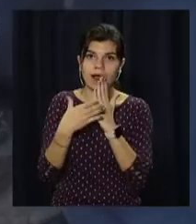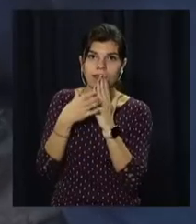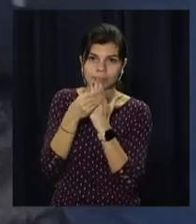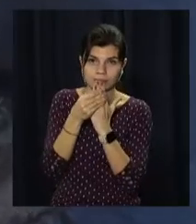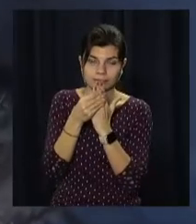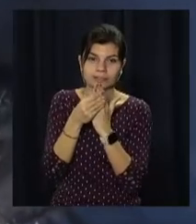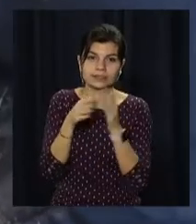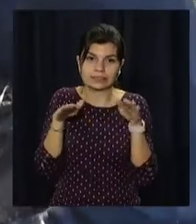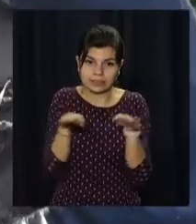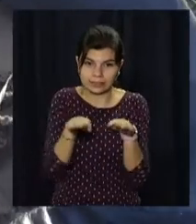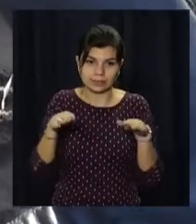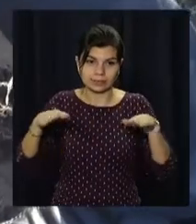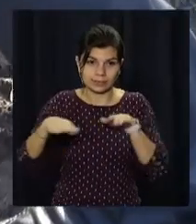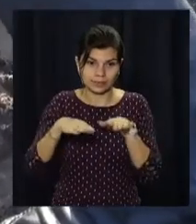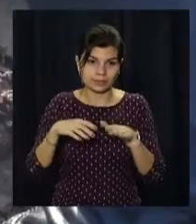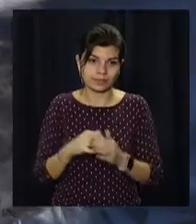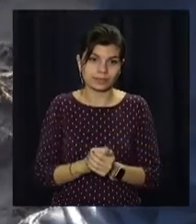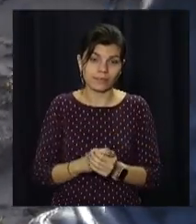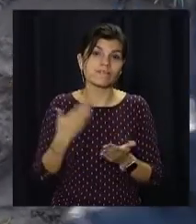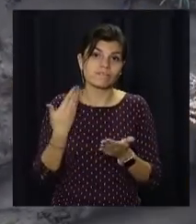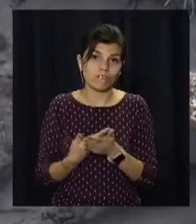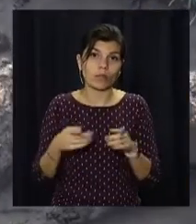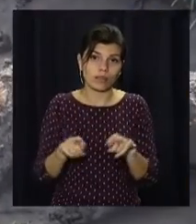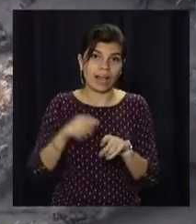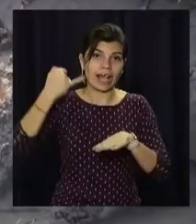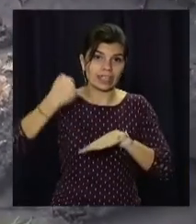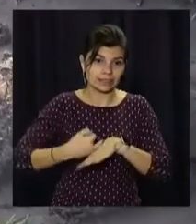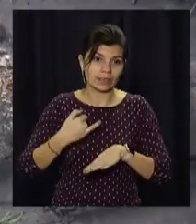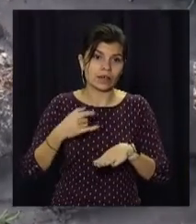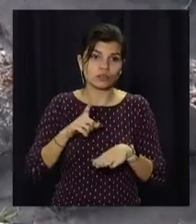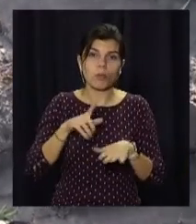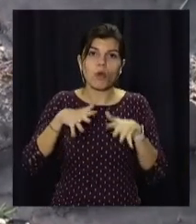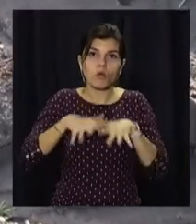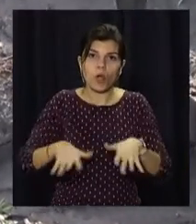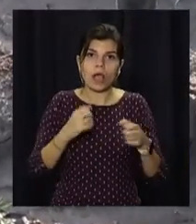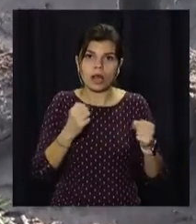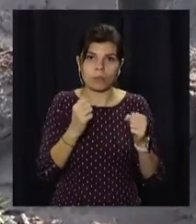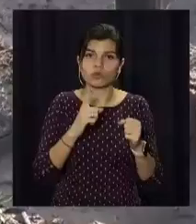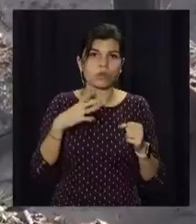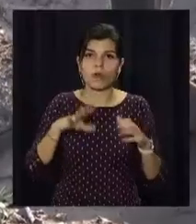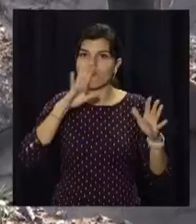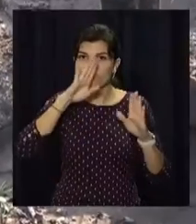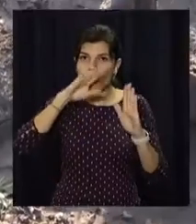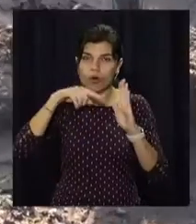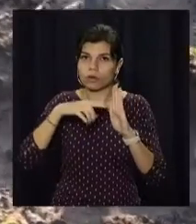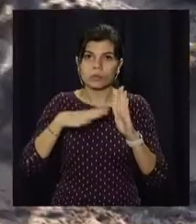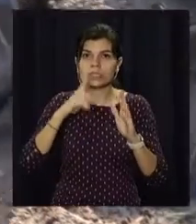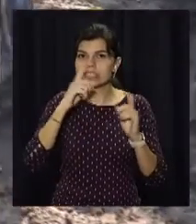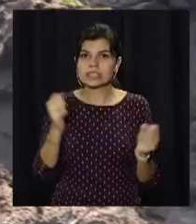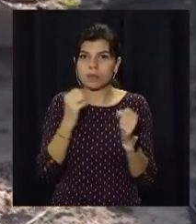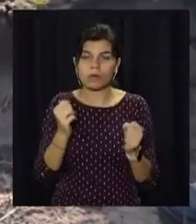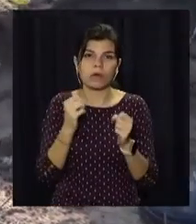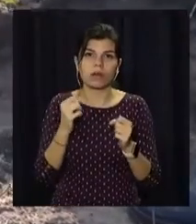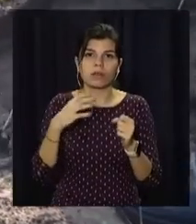Мічом придавлюємо і оттаптуємо, щоб корінь був плотно, щоб не було там воздуха, щоб зимою його